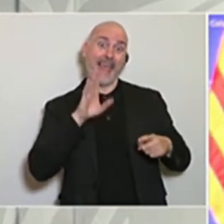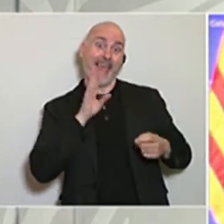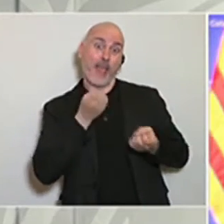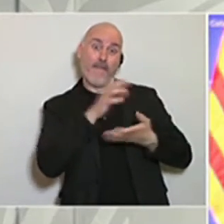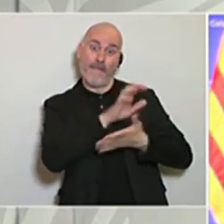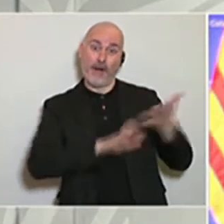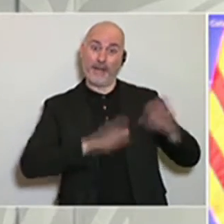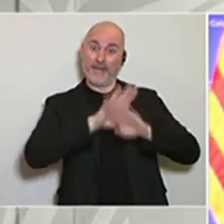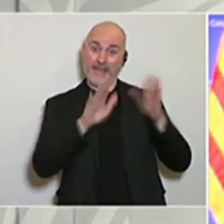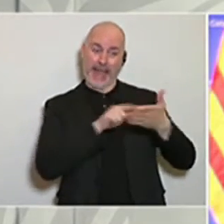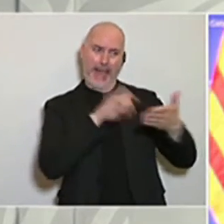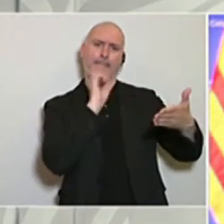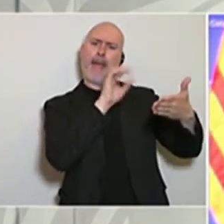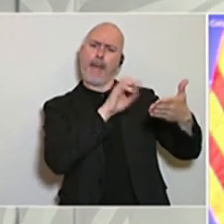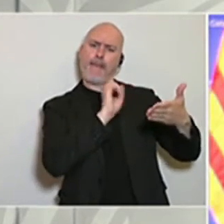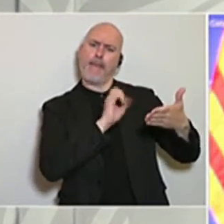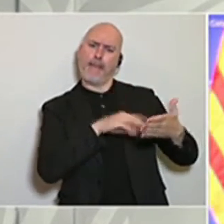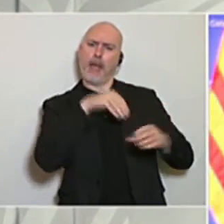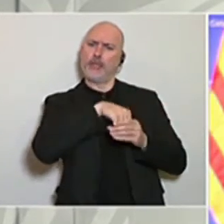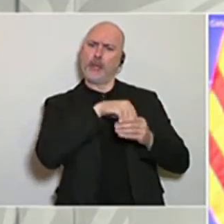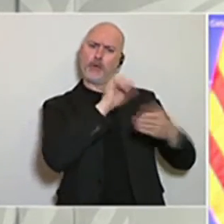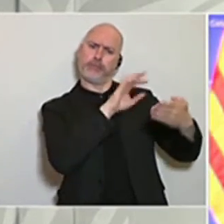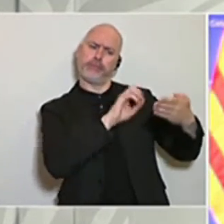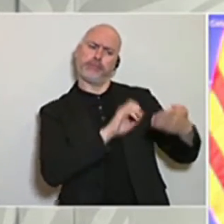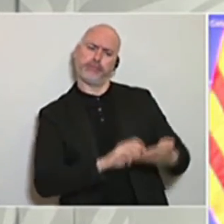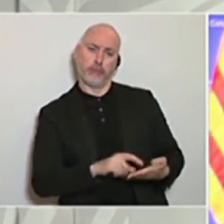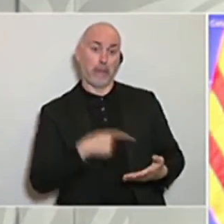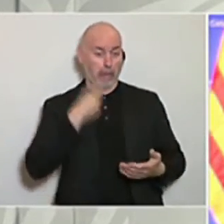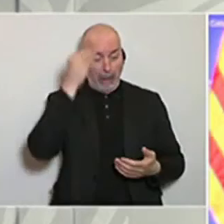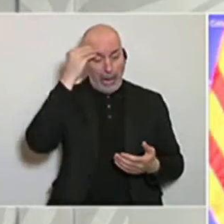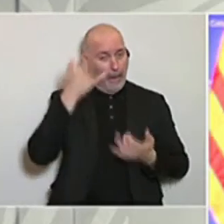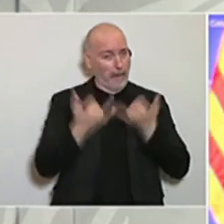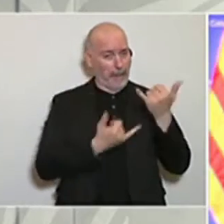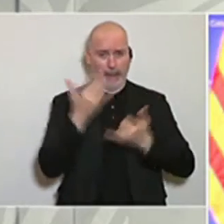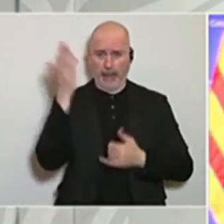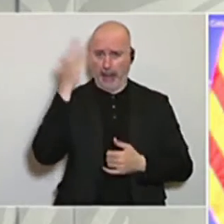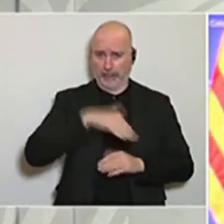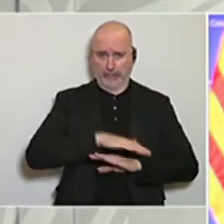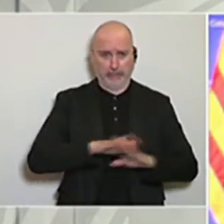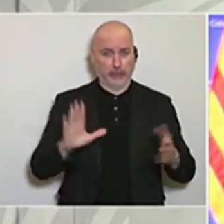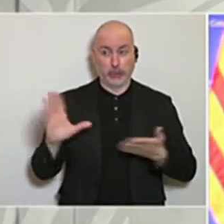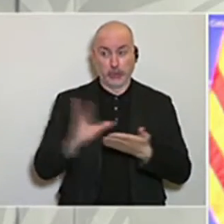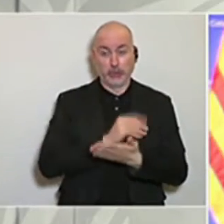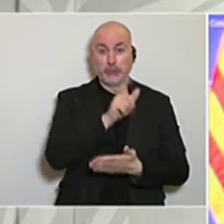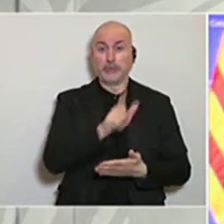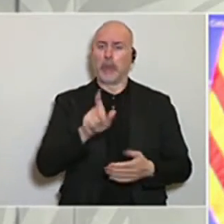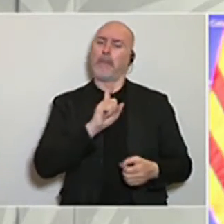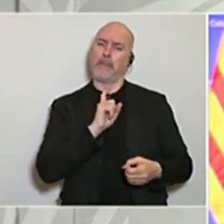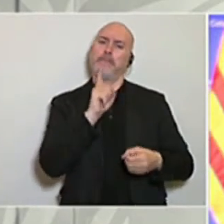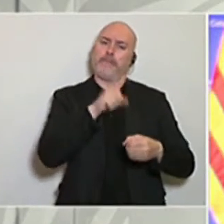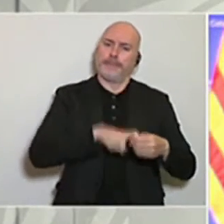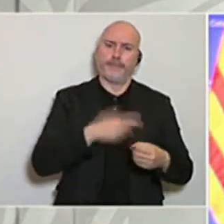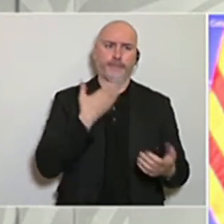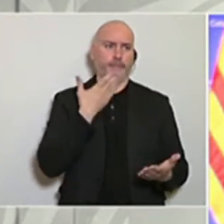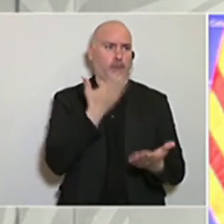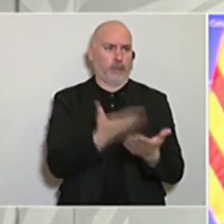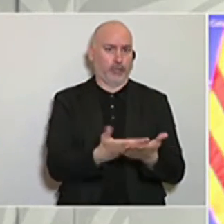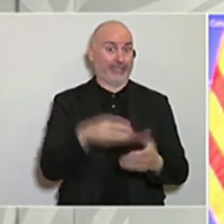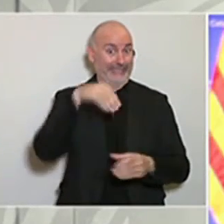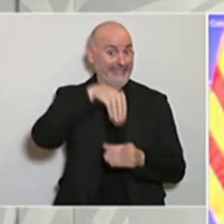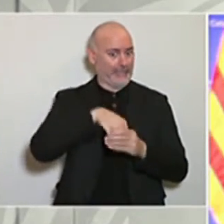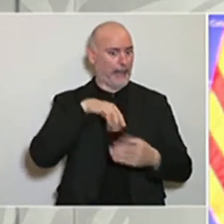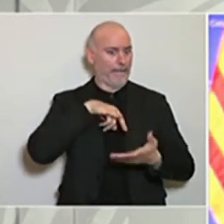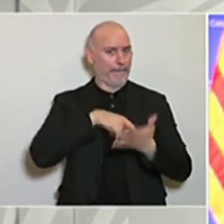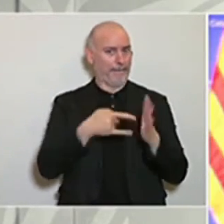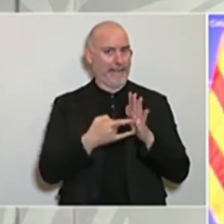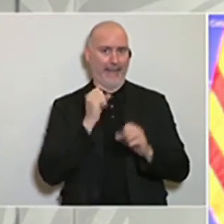informe final. I, per tant, en aquest sentit, crec que no hi haurà cap problema perquè tothom pugui participar d'aquesta proposta que ha d'estar d'aquest pla de treball